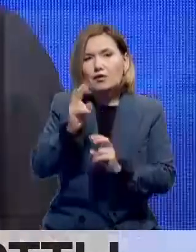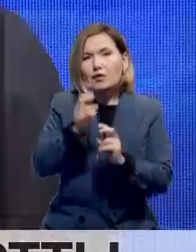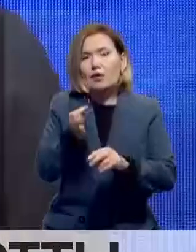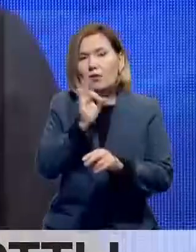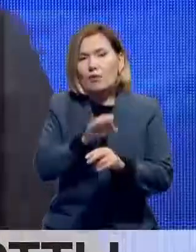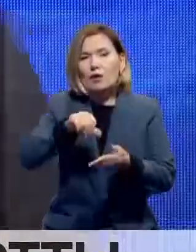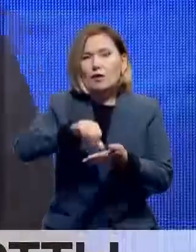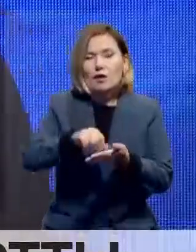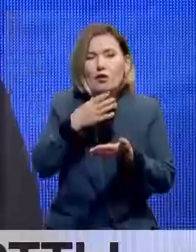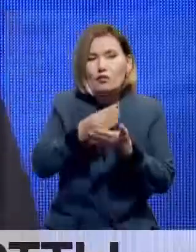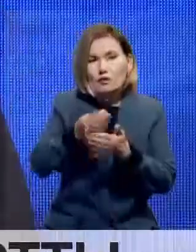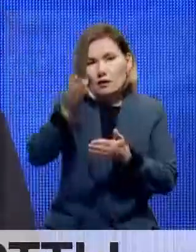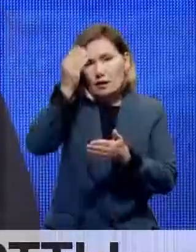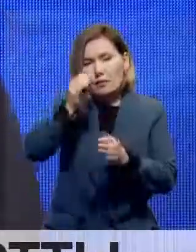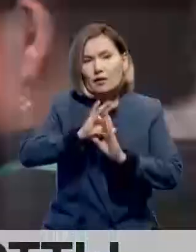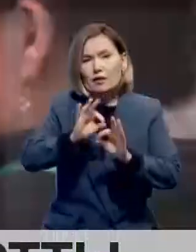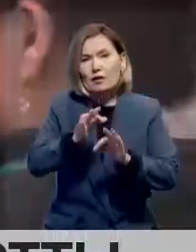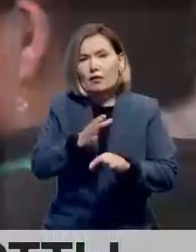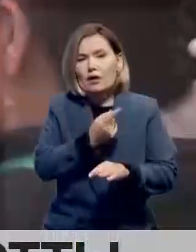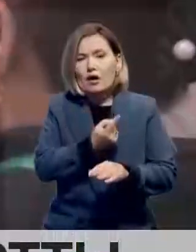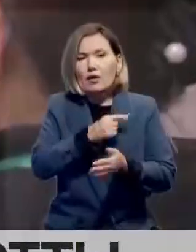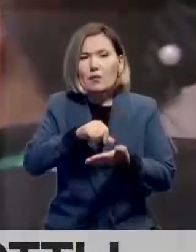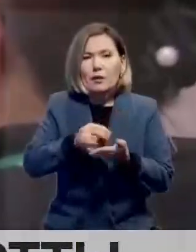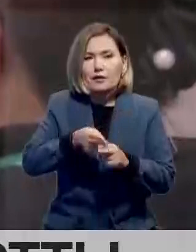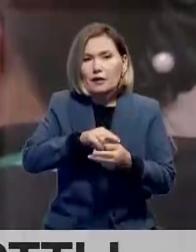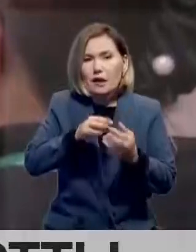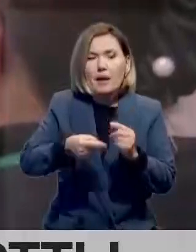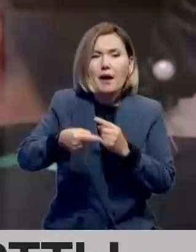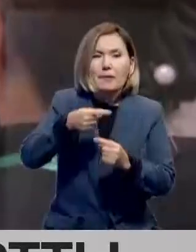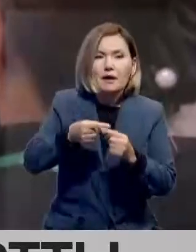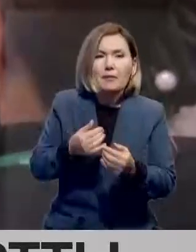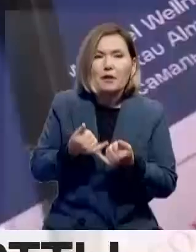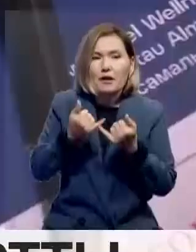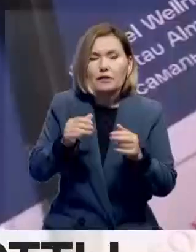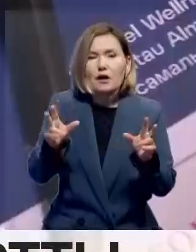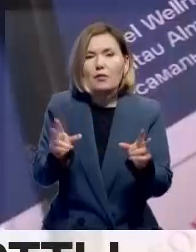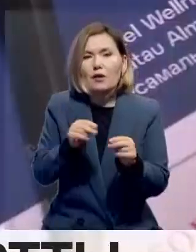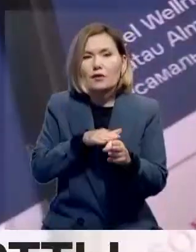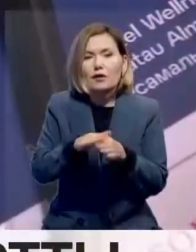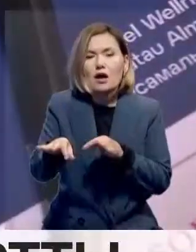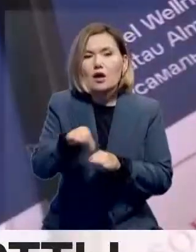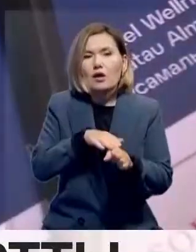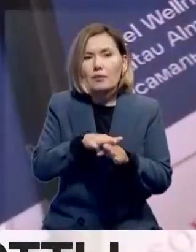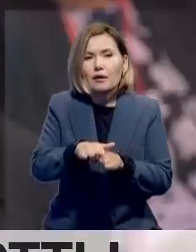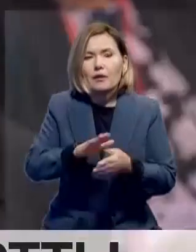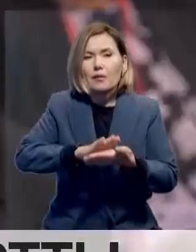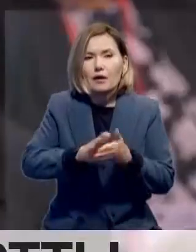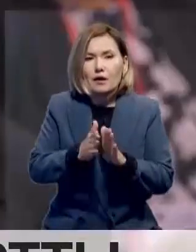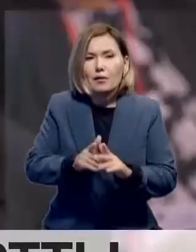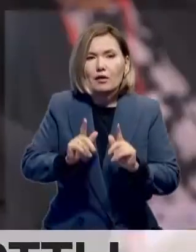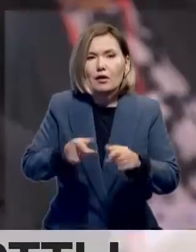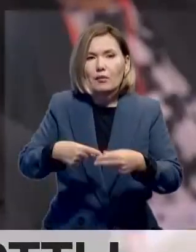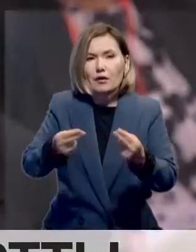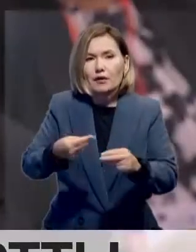пайдалануға қатысты ой алмасып, шеберлік сабақтарына қатысты. Сондай-ақ, бизнес үшін сәтті деп танылған жобалар бойынша бірнеше келісім